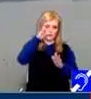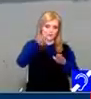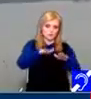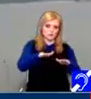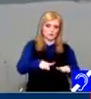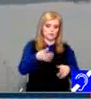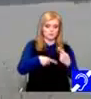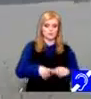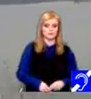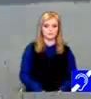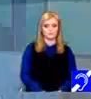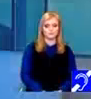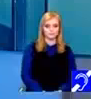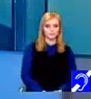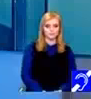scadă.